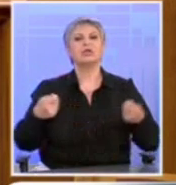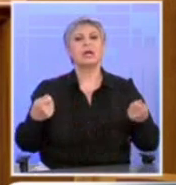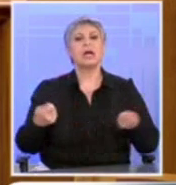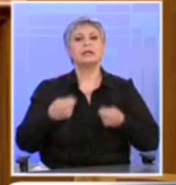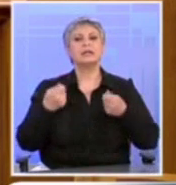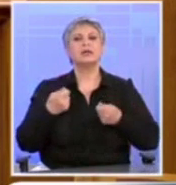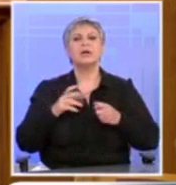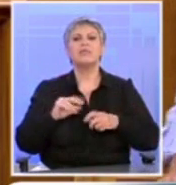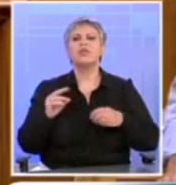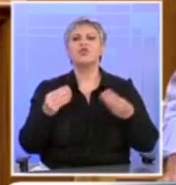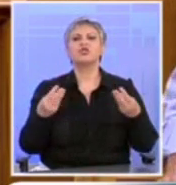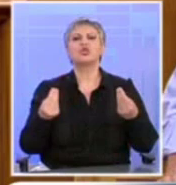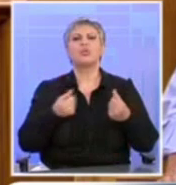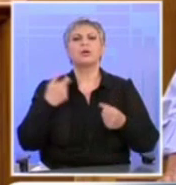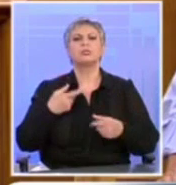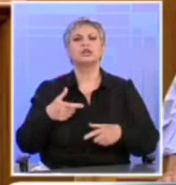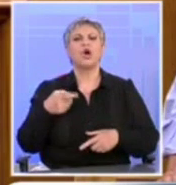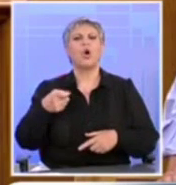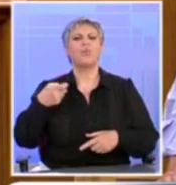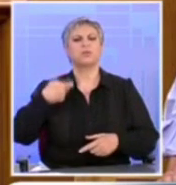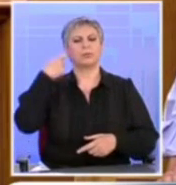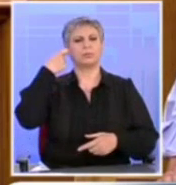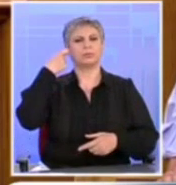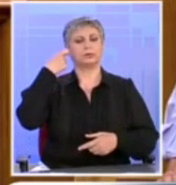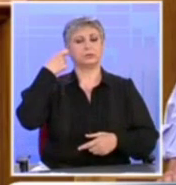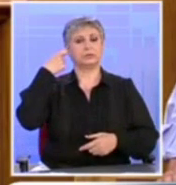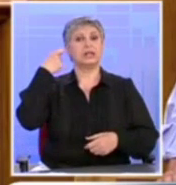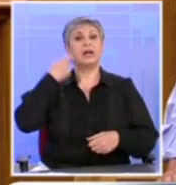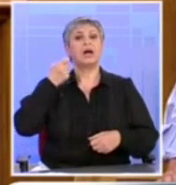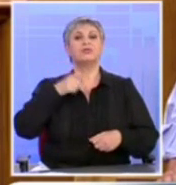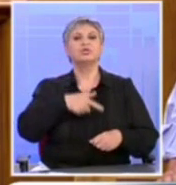περίστροφο στον Κρόταφο, κλείσανε τις τράπεζες.